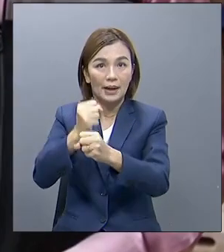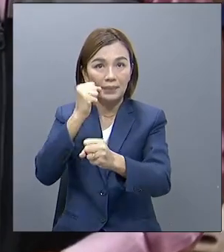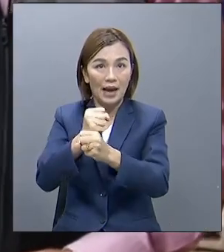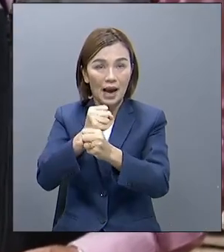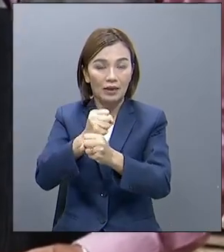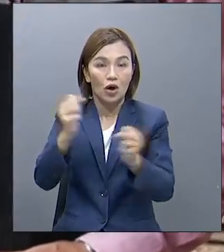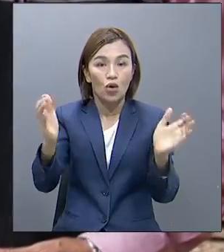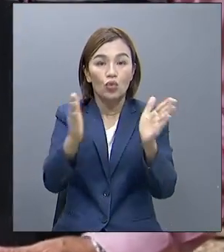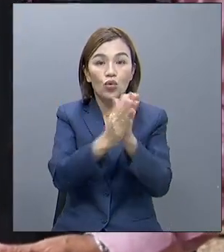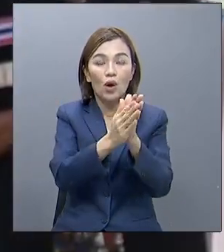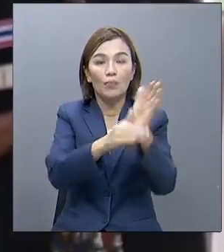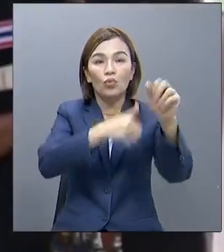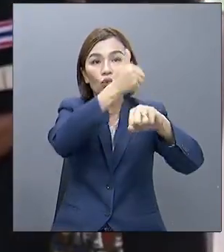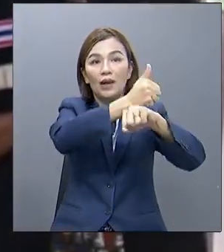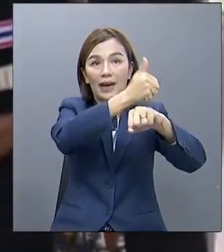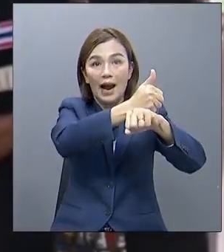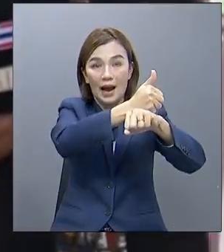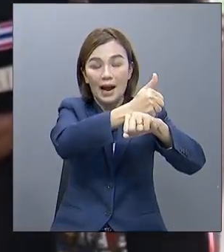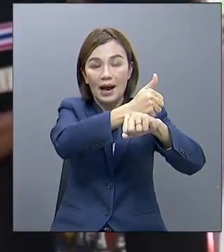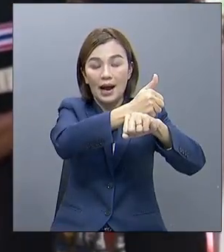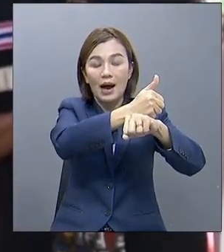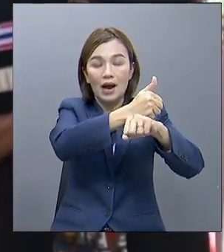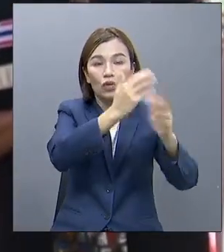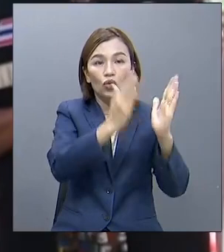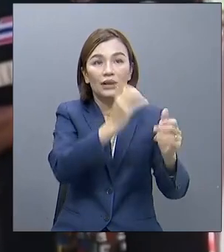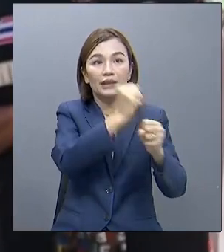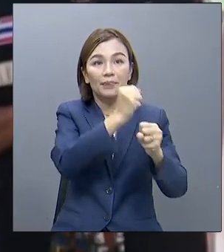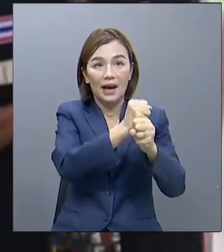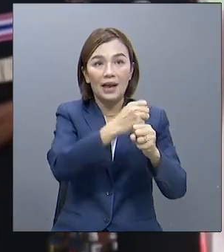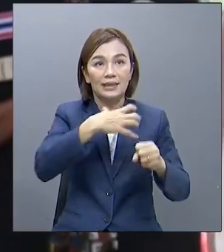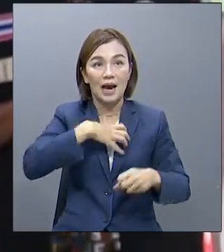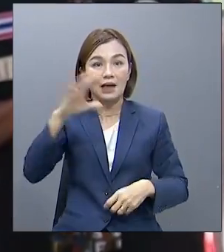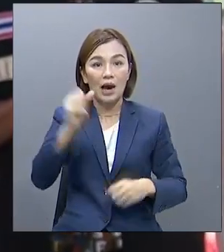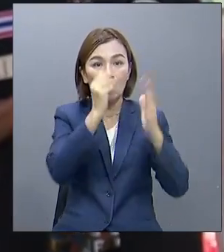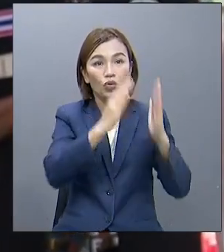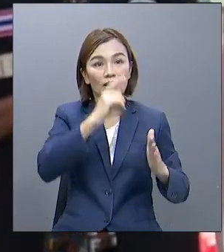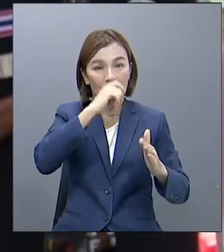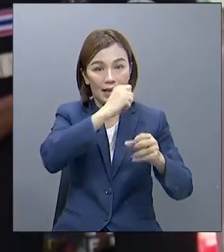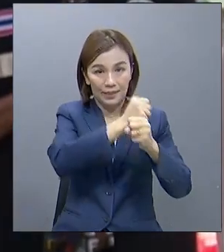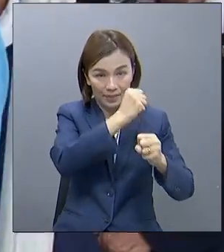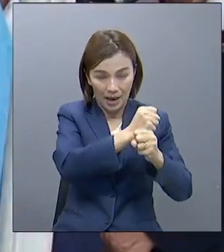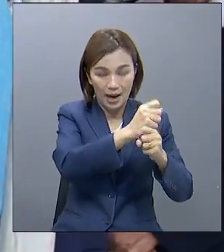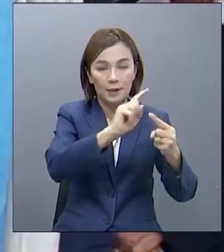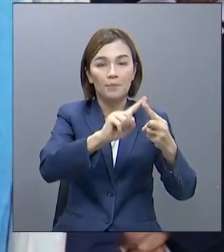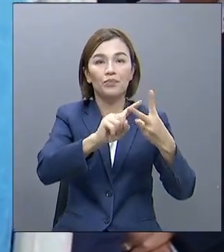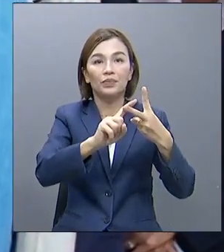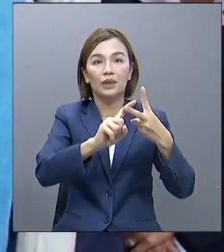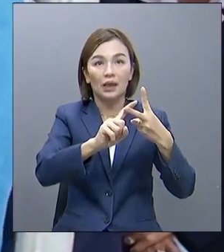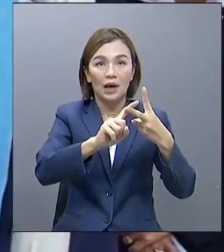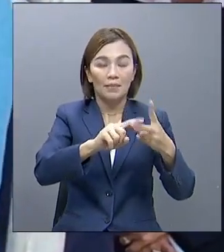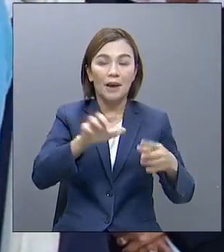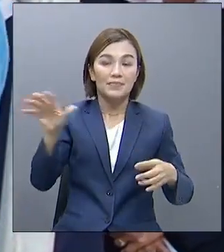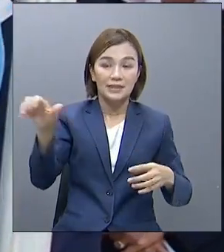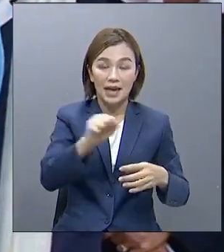นายจ้างซึ่งเป็นผู้ประกอบการในประเทศไทยที่ต้องการแรงงานไทยหรือจัดหางานให้ไปทำงานที่ต่างประเท